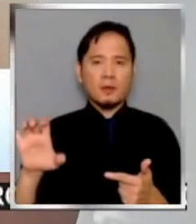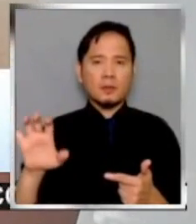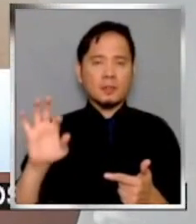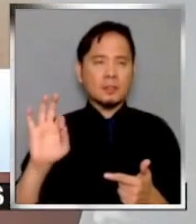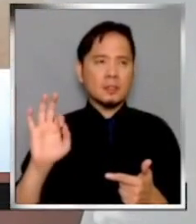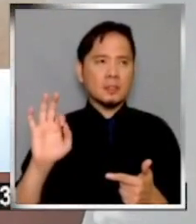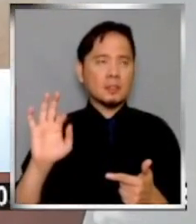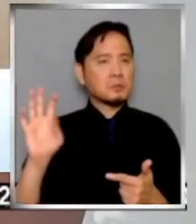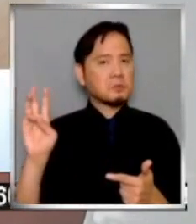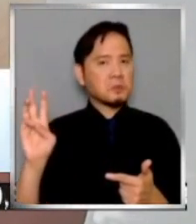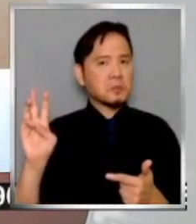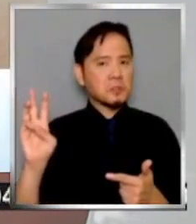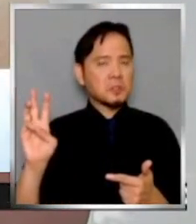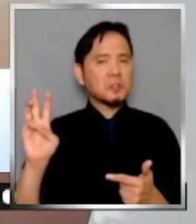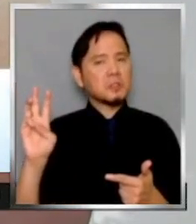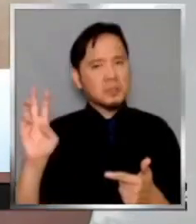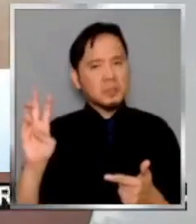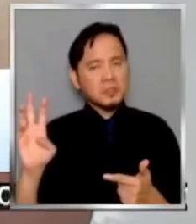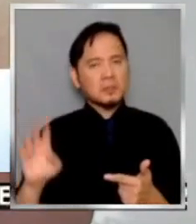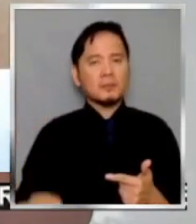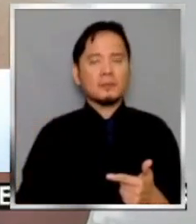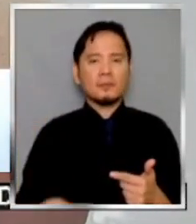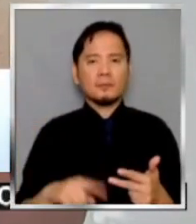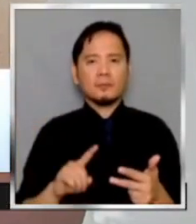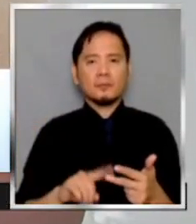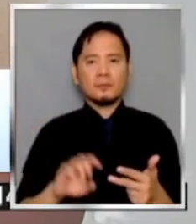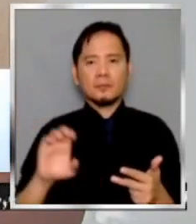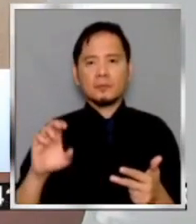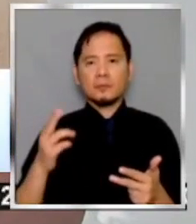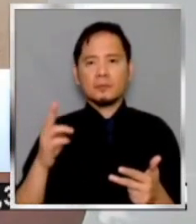87,716 votes. Tapos si Christian Sia with